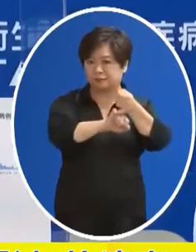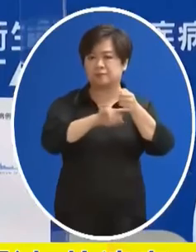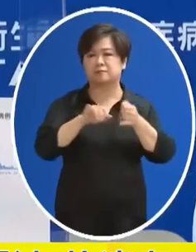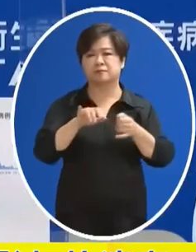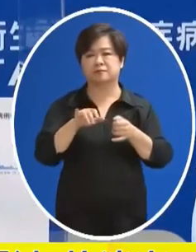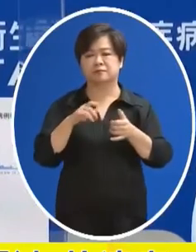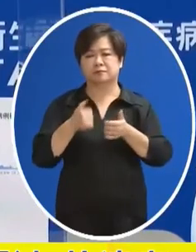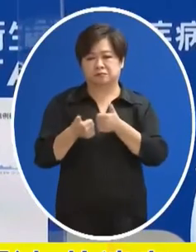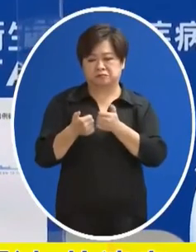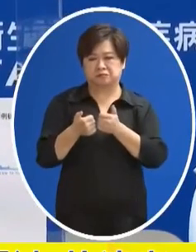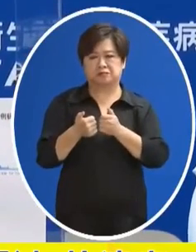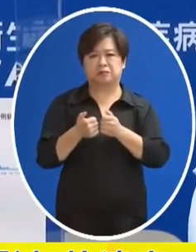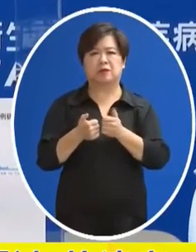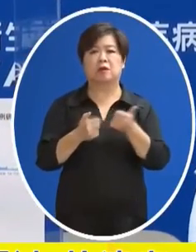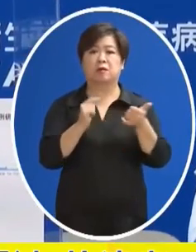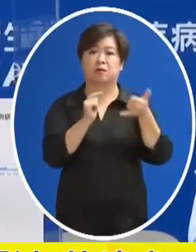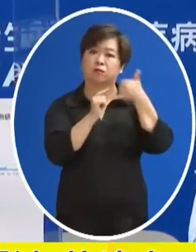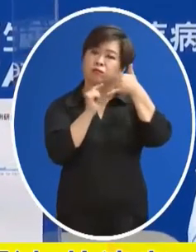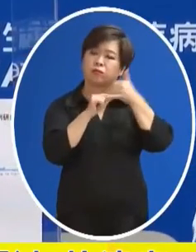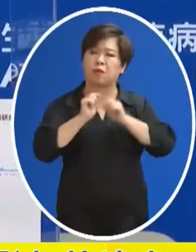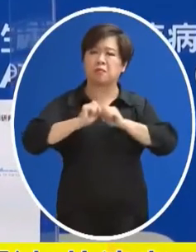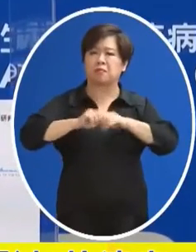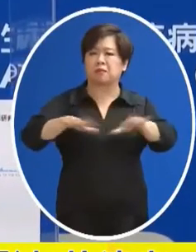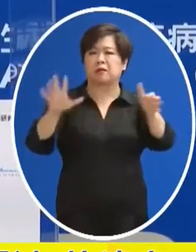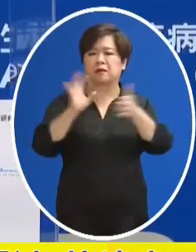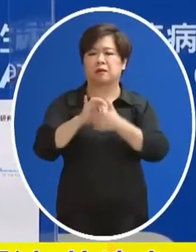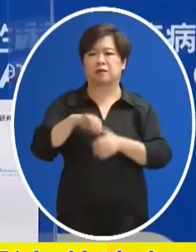的这个相关简讯通知是